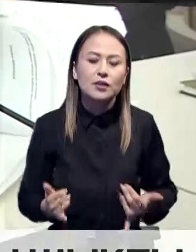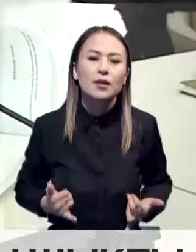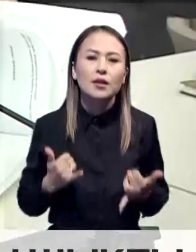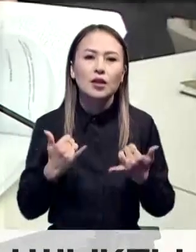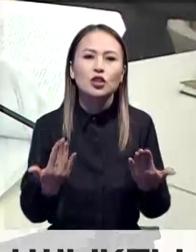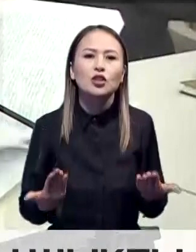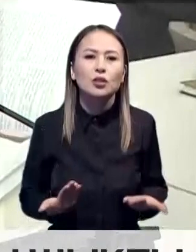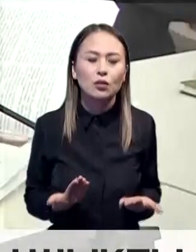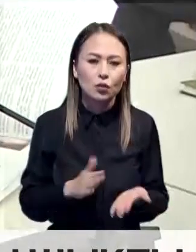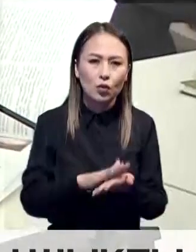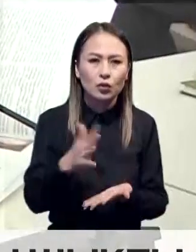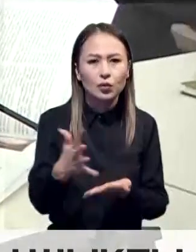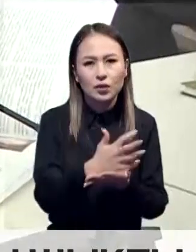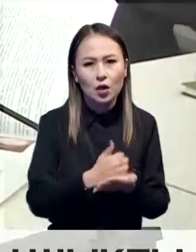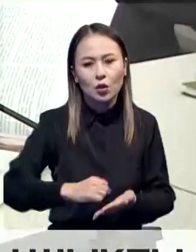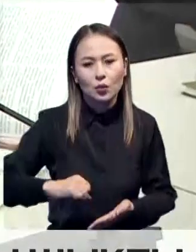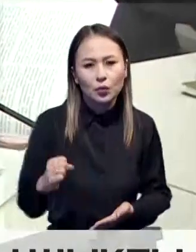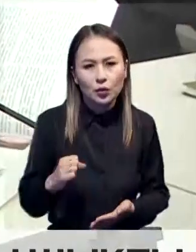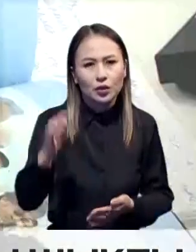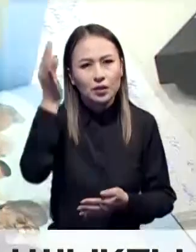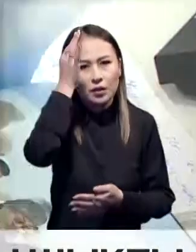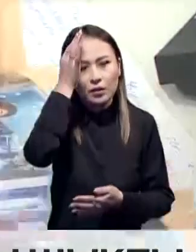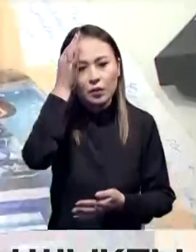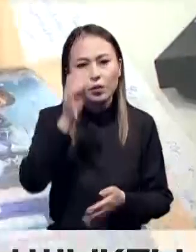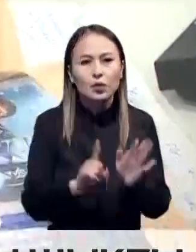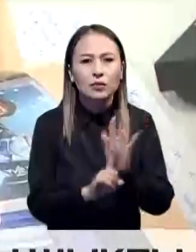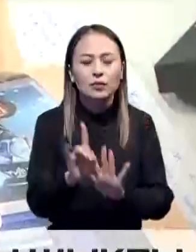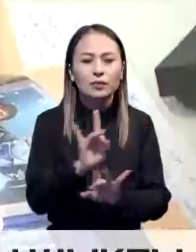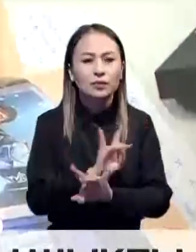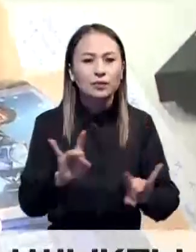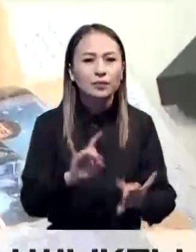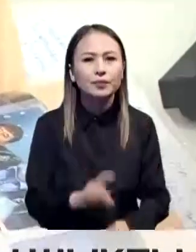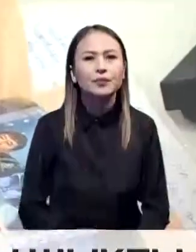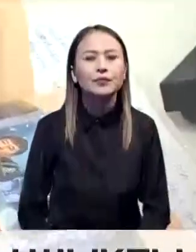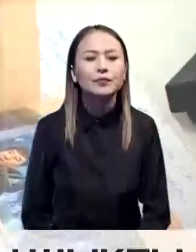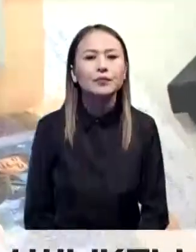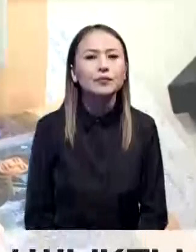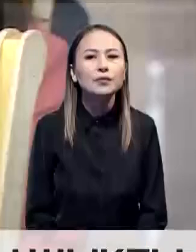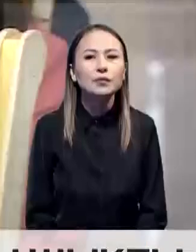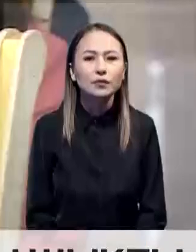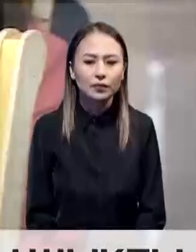арналған салихалы жиында жора жолдастары жылы естеліктермен бөлісті.